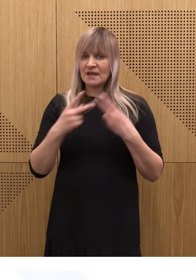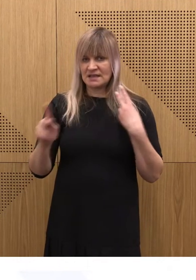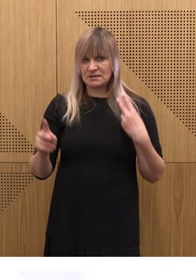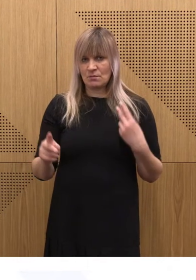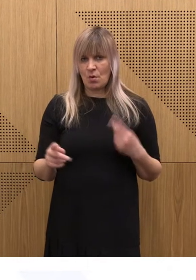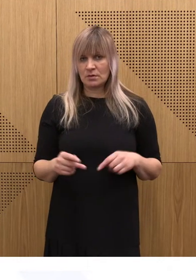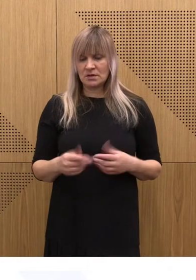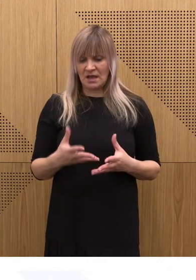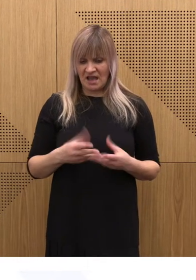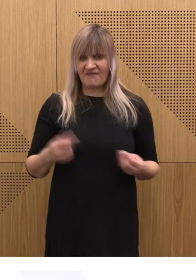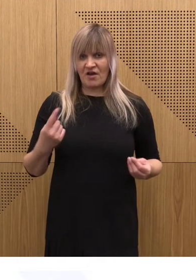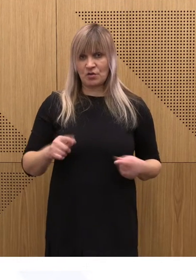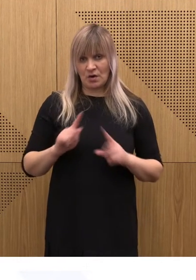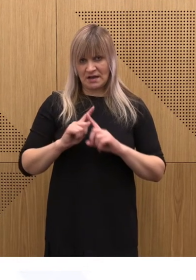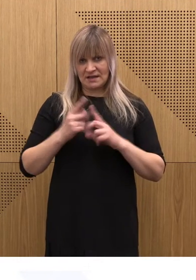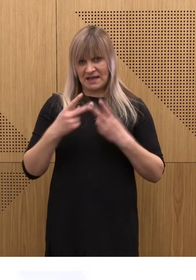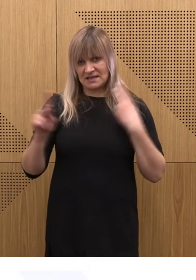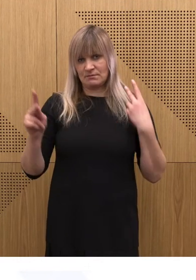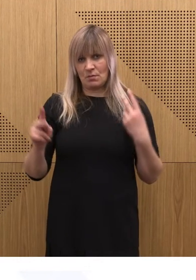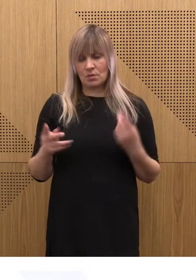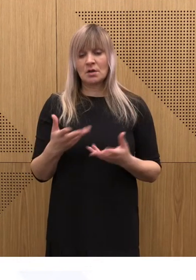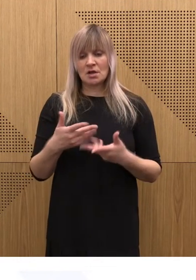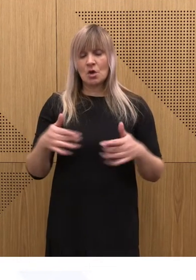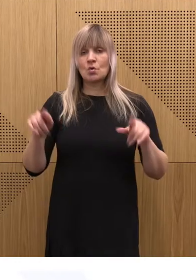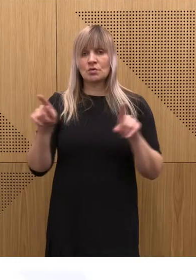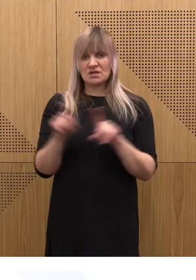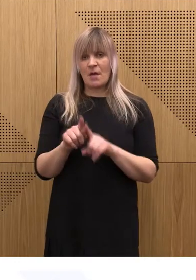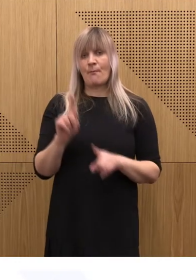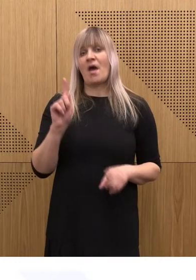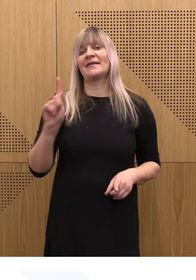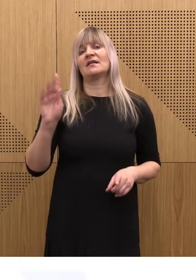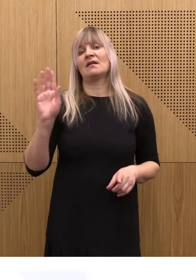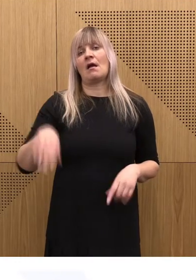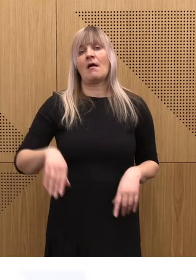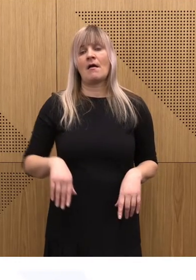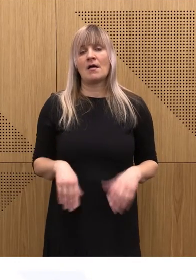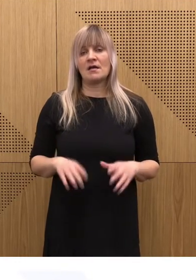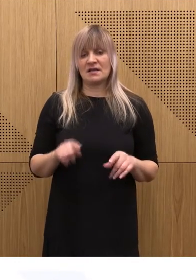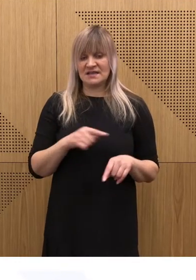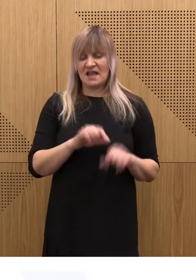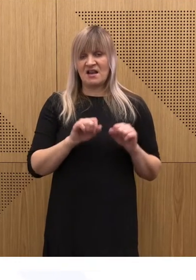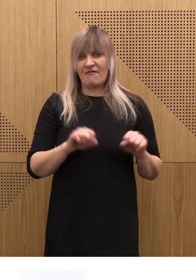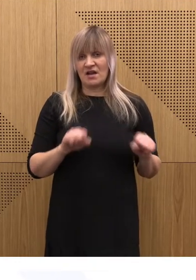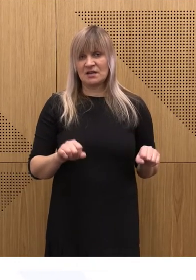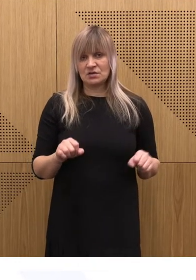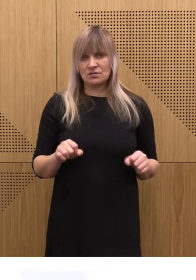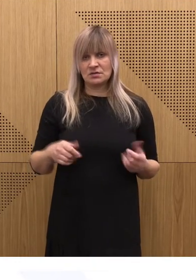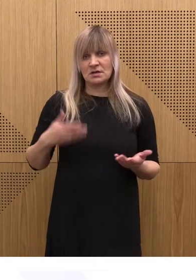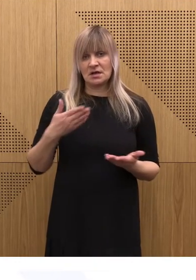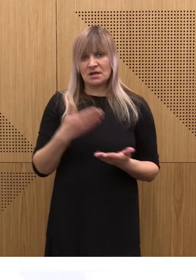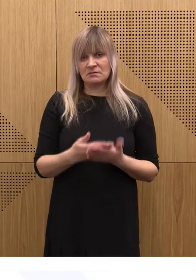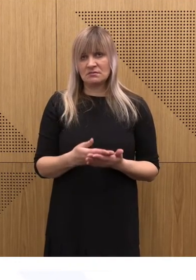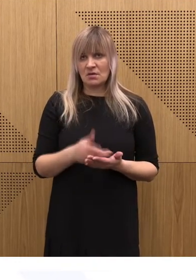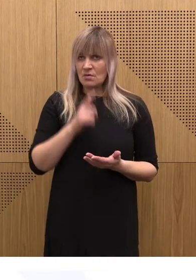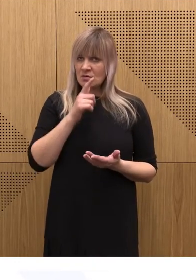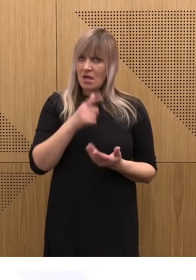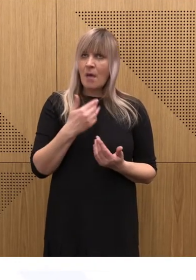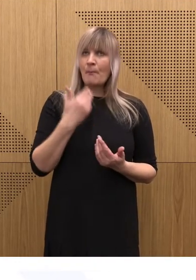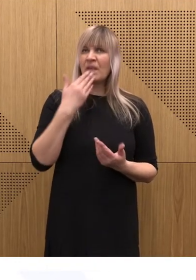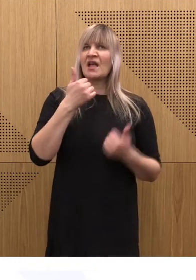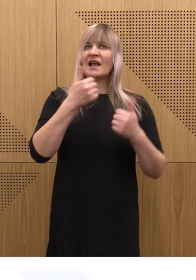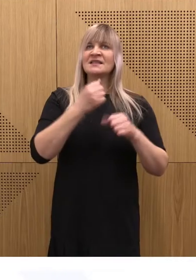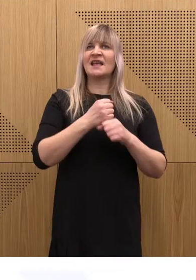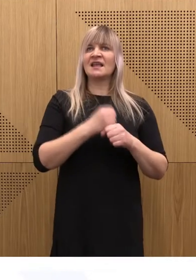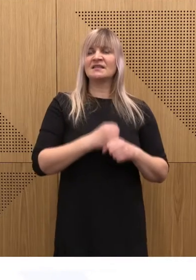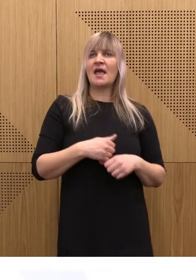Meil oli kevad natuke teisiti kui tavaliselt ja jõulud on ikka samamoodi, et sellele valitsusele ehitatakse alati kõike ette, et midagi meid